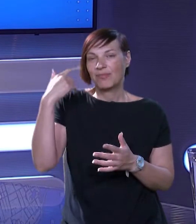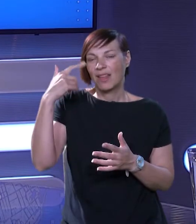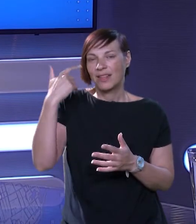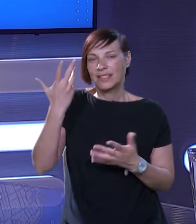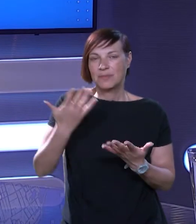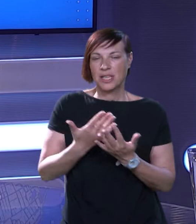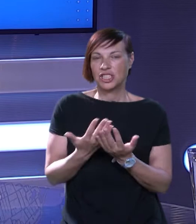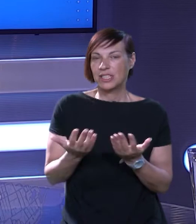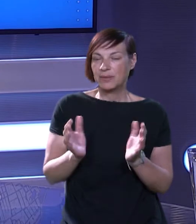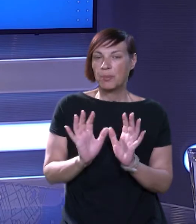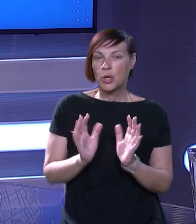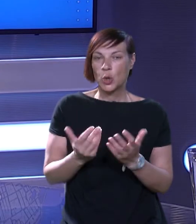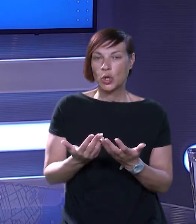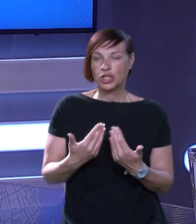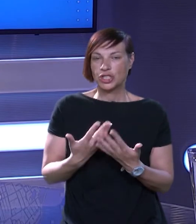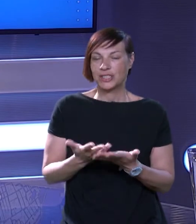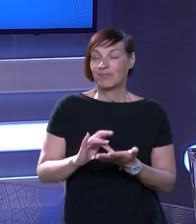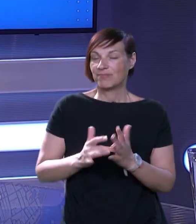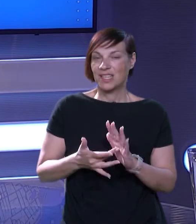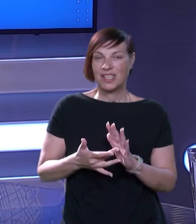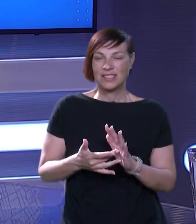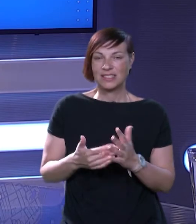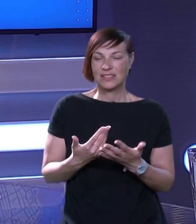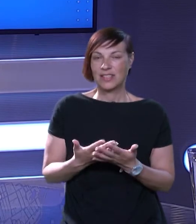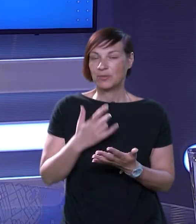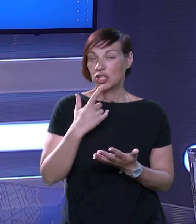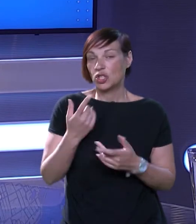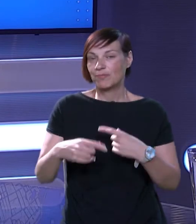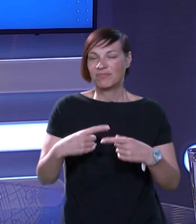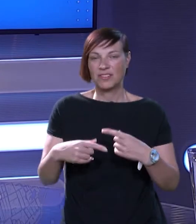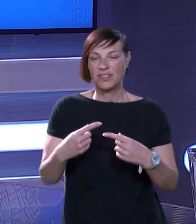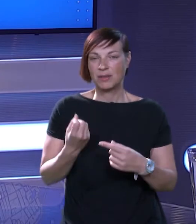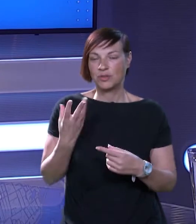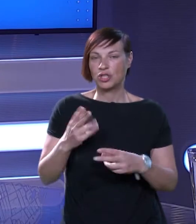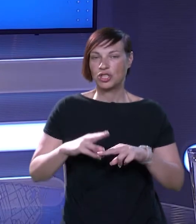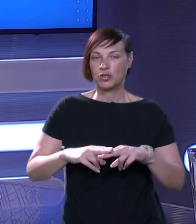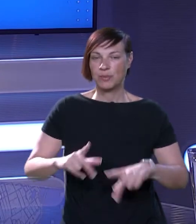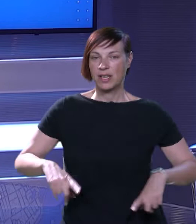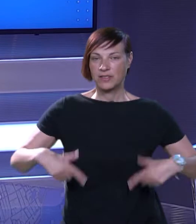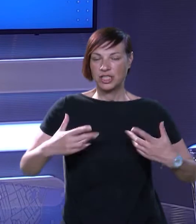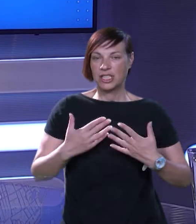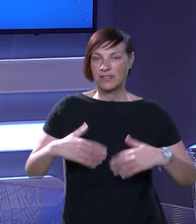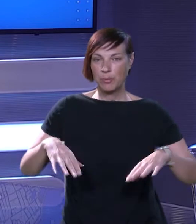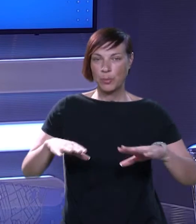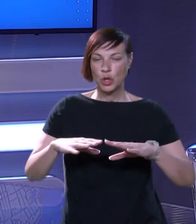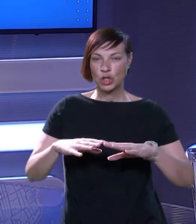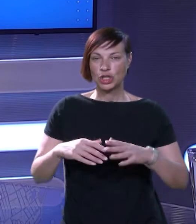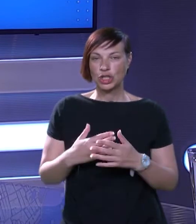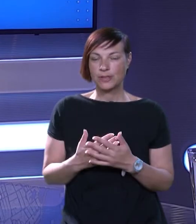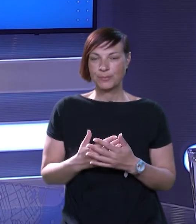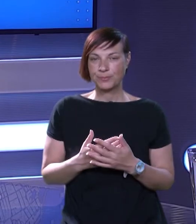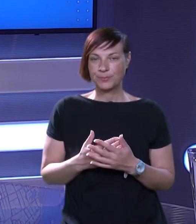izmaštat, ambijent ti daje sve. Mislim, to je ono ko snimanje filma. Znaš, dođeš u pravi živi prostor